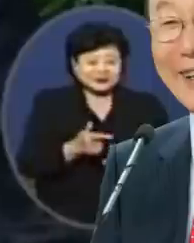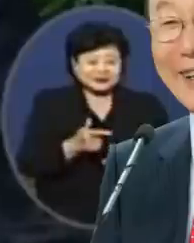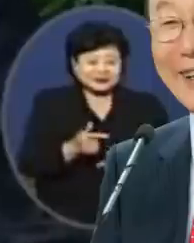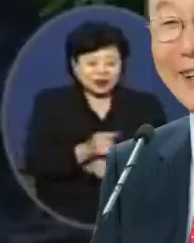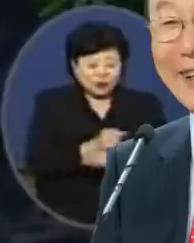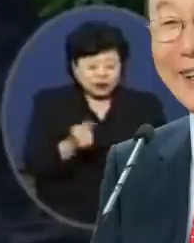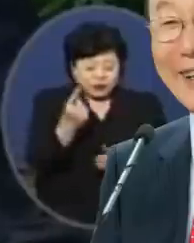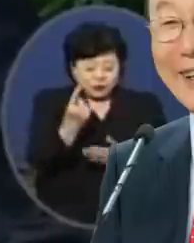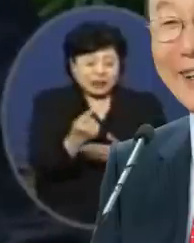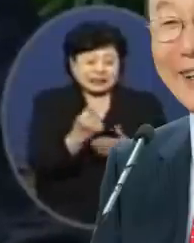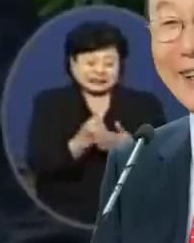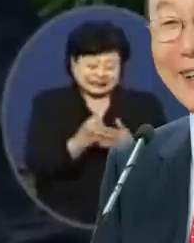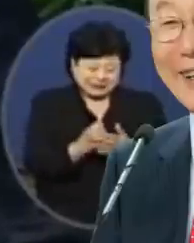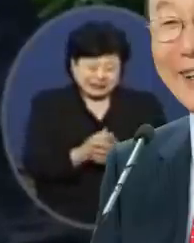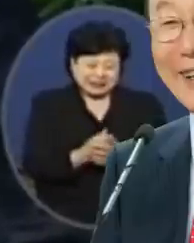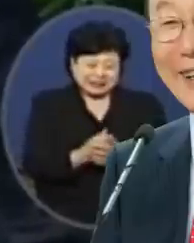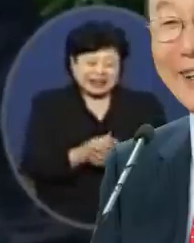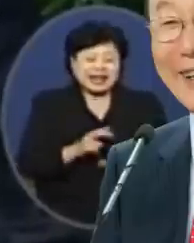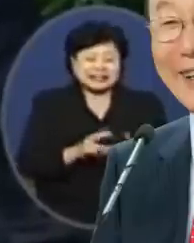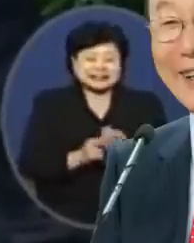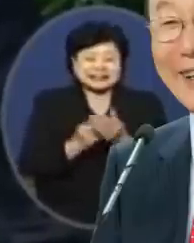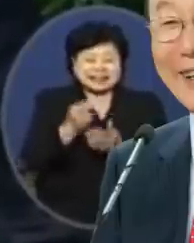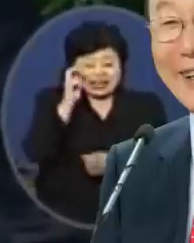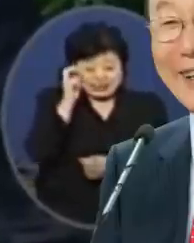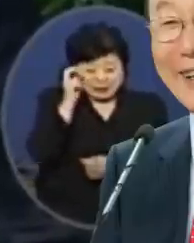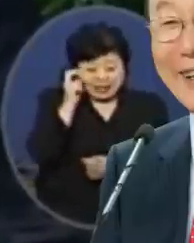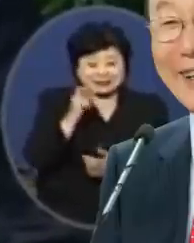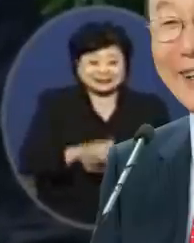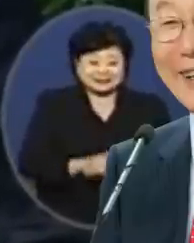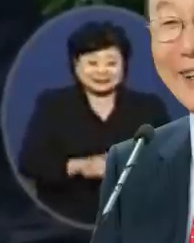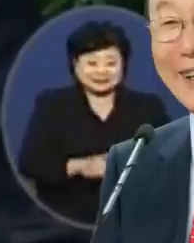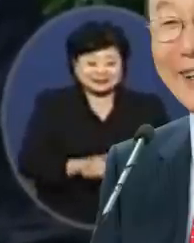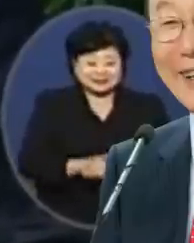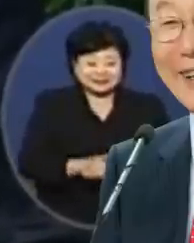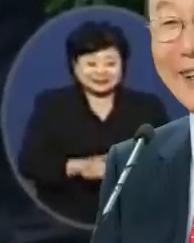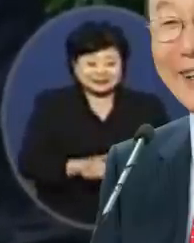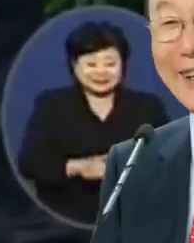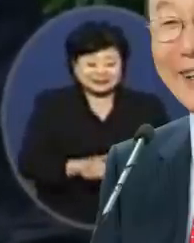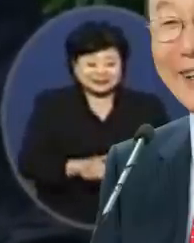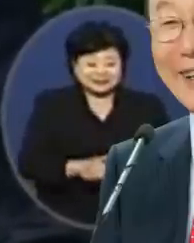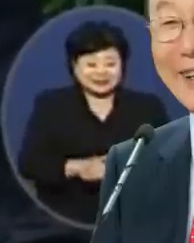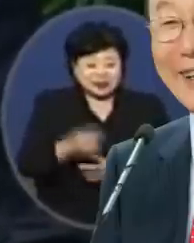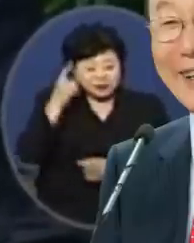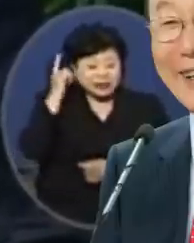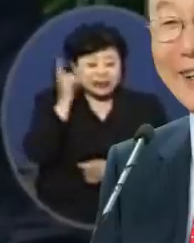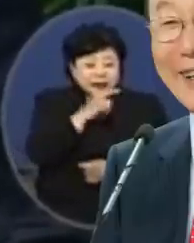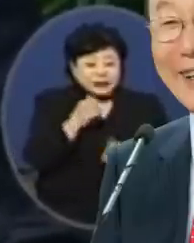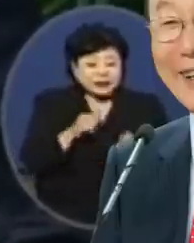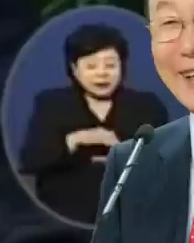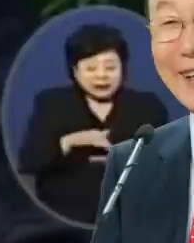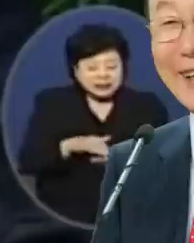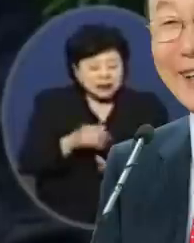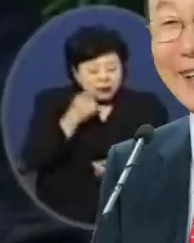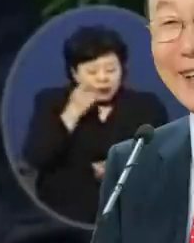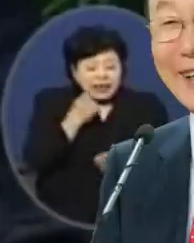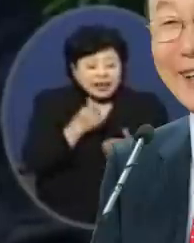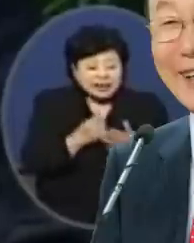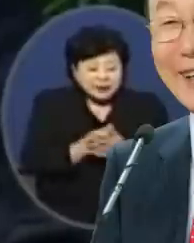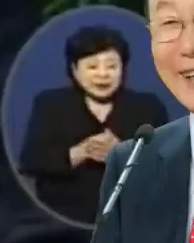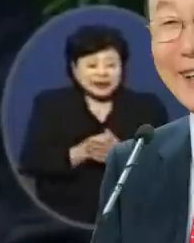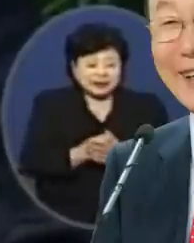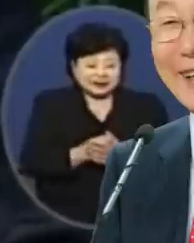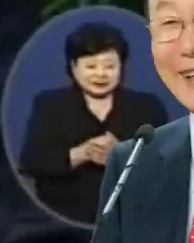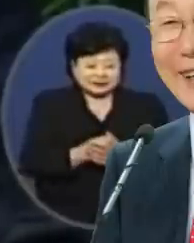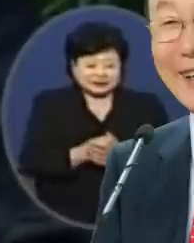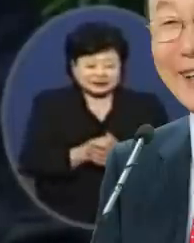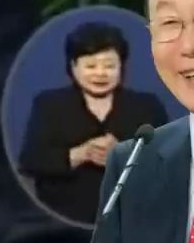광야에 와 계시니까 기적이 일어날지 알 수가 없지 않냐. 머리가 나쁘니까 계산을 할 수가 없으니까